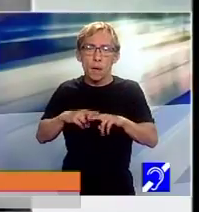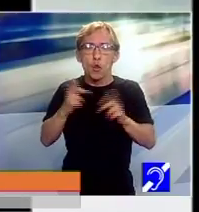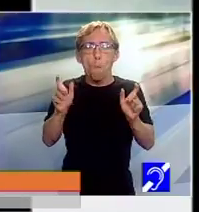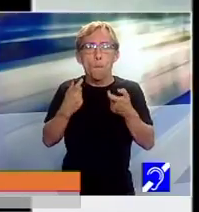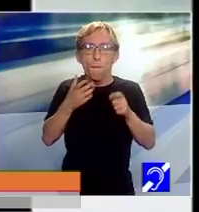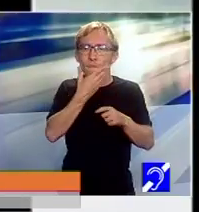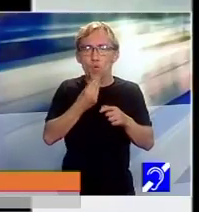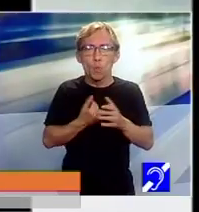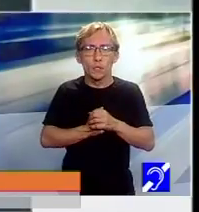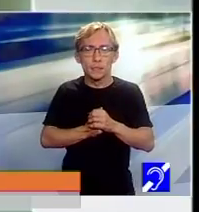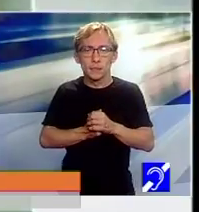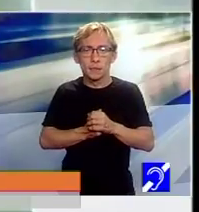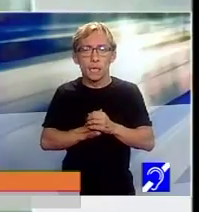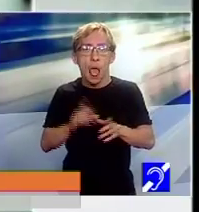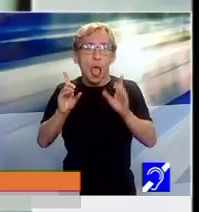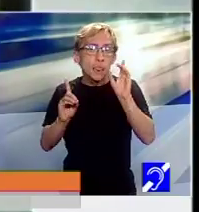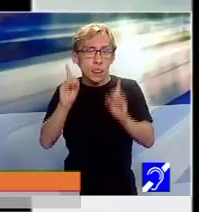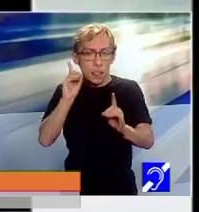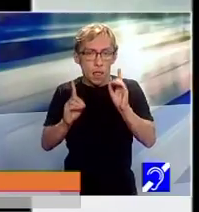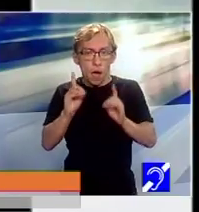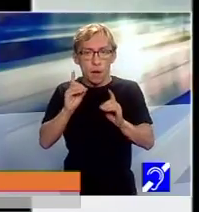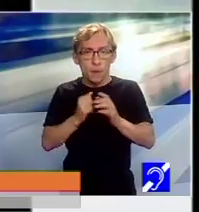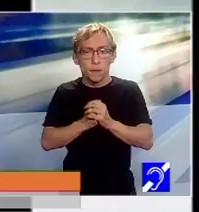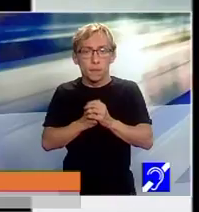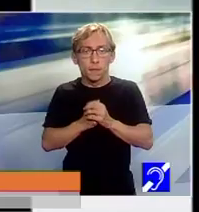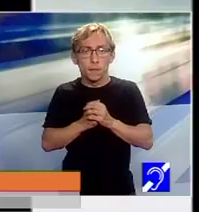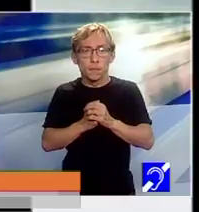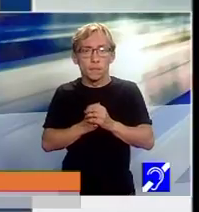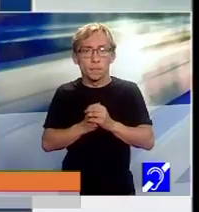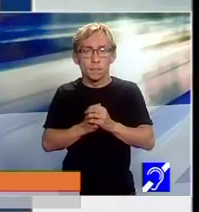frumos. Dacă